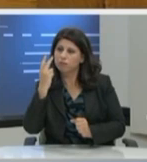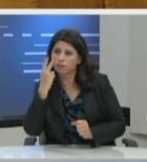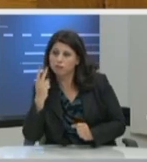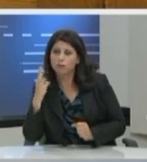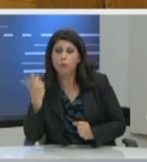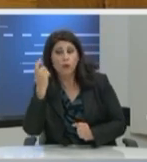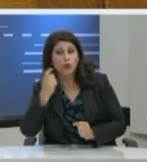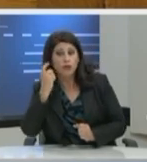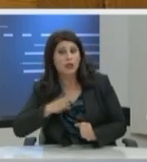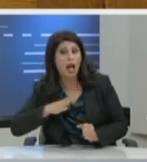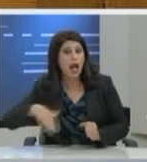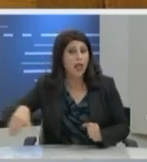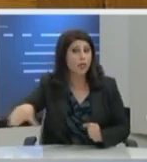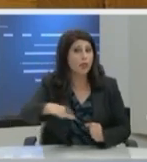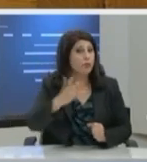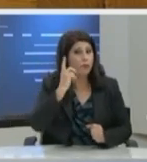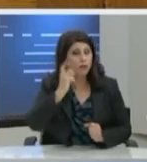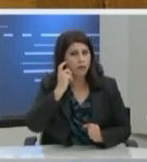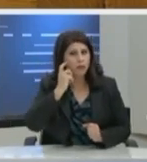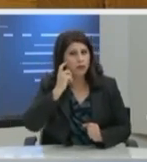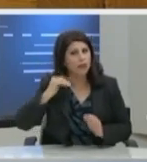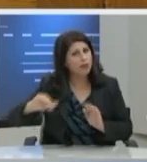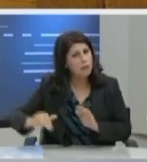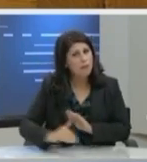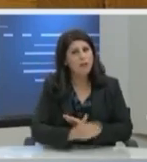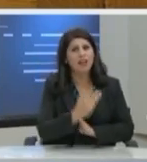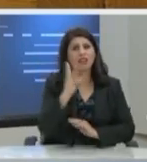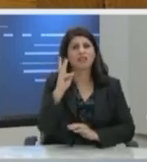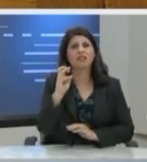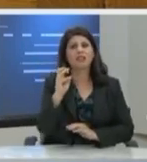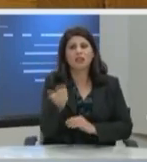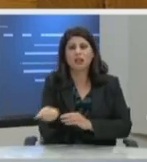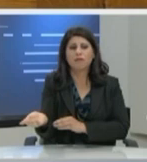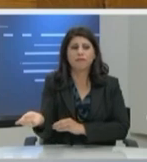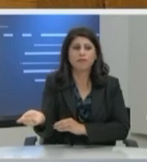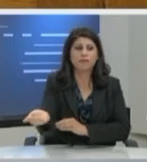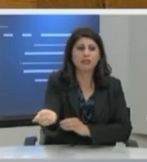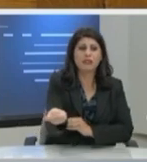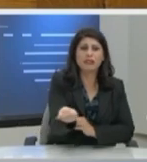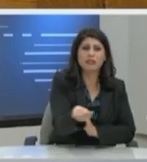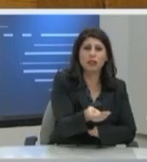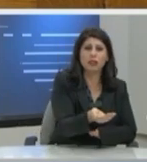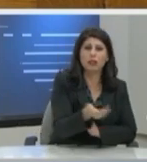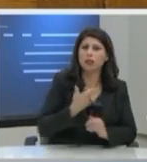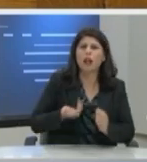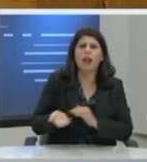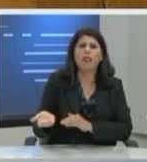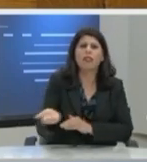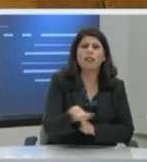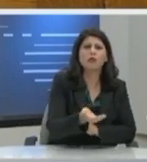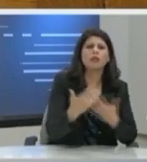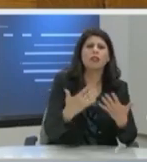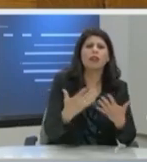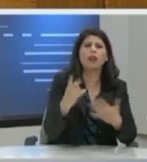πώς σκέπτεται ο κόσμος και περάσανε καμία τριανταριά ζητιάνοι, οι οποίοι δεν γυρεύανε ούτε 10,